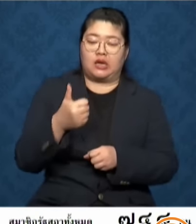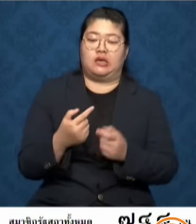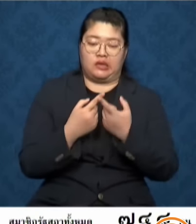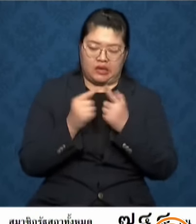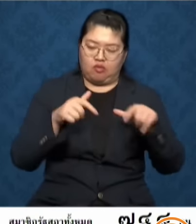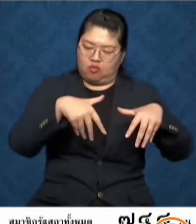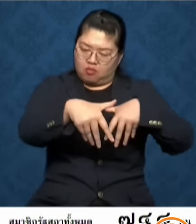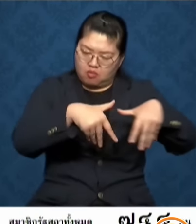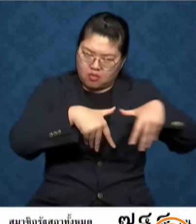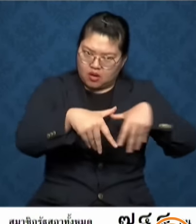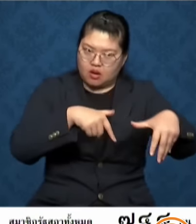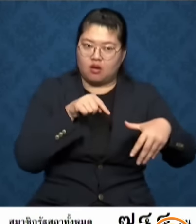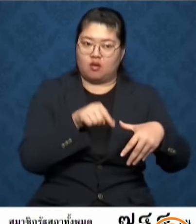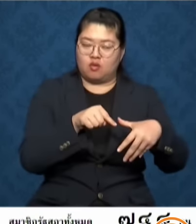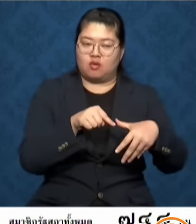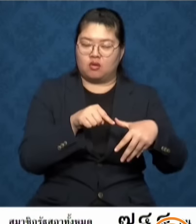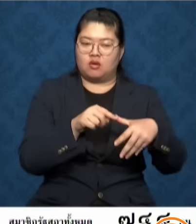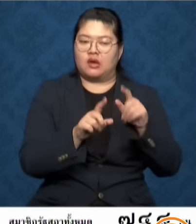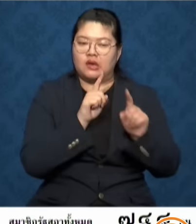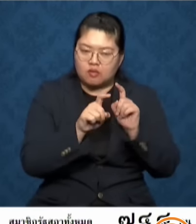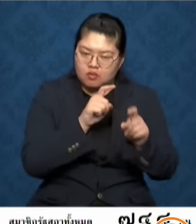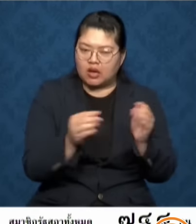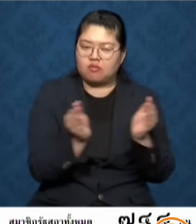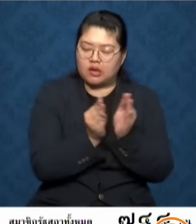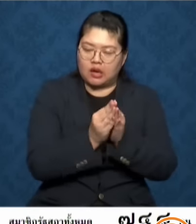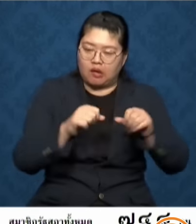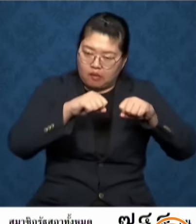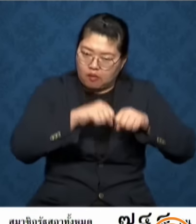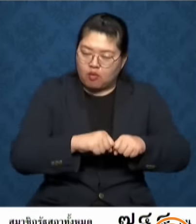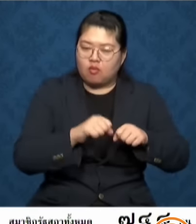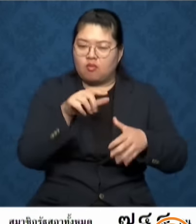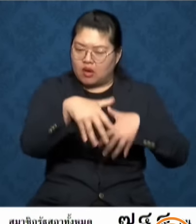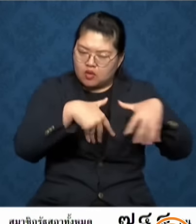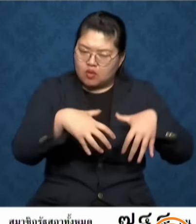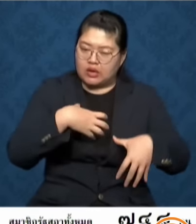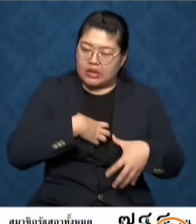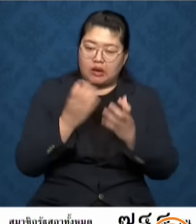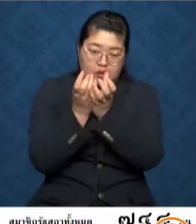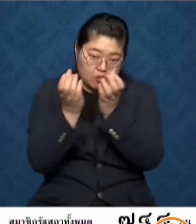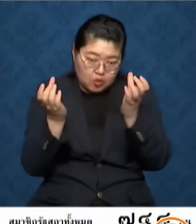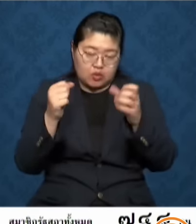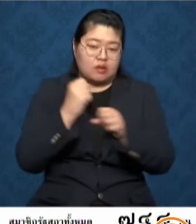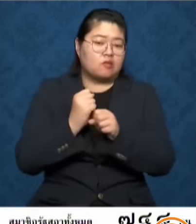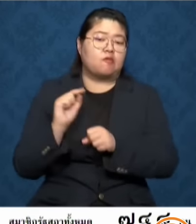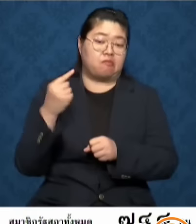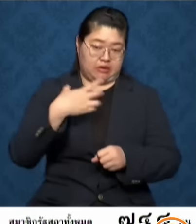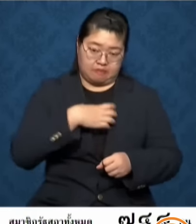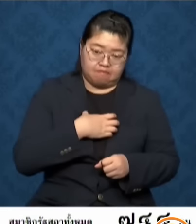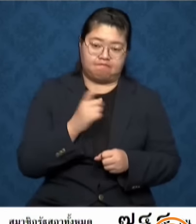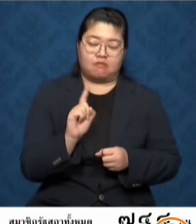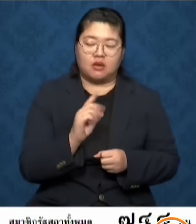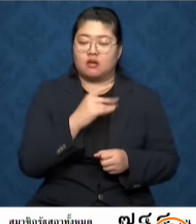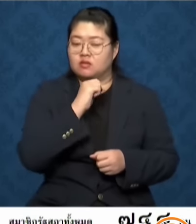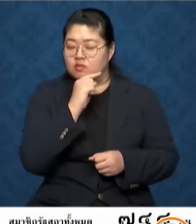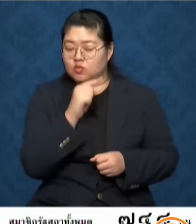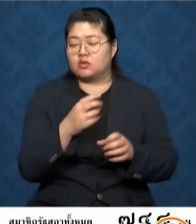ชาชนผู้มอนาจสถาปนารัธนูได้ลประชามาติเสียก่อนวประชาชนประสงคจะให้มีรทธมนชดใหม่หรอไม่และเมื่อ